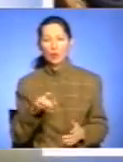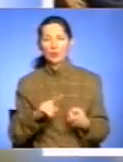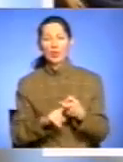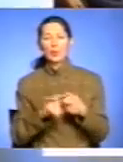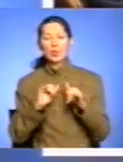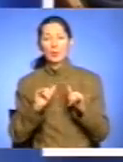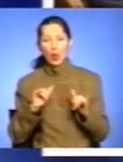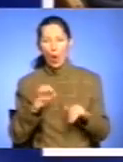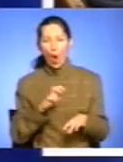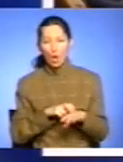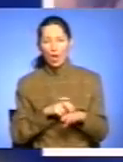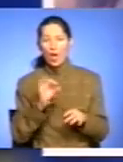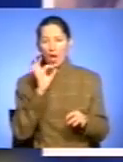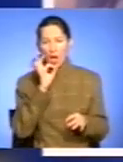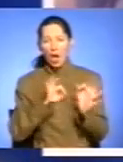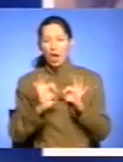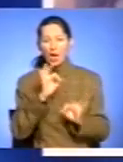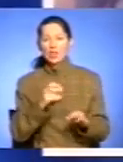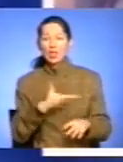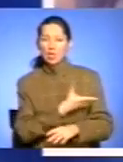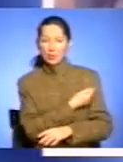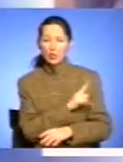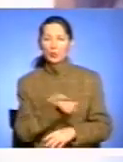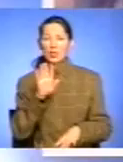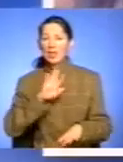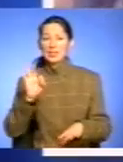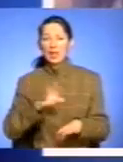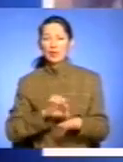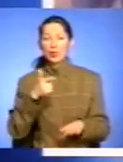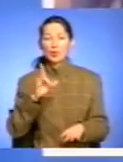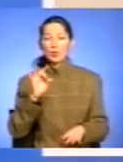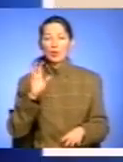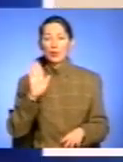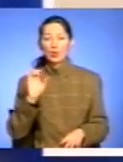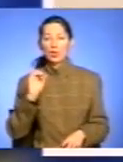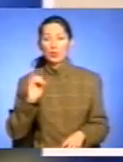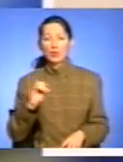Епідеміологи радять щепитися, щоб не захворіти на гострі респіраторні вірусні інфекції та грип.